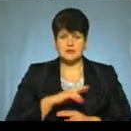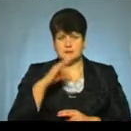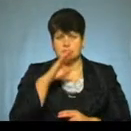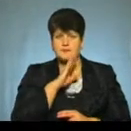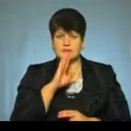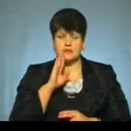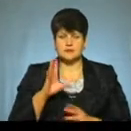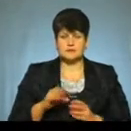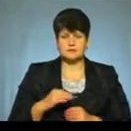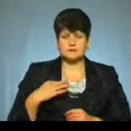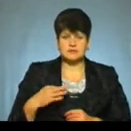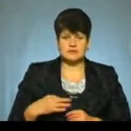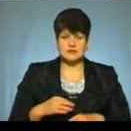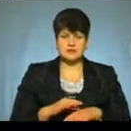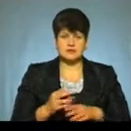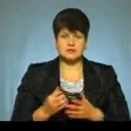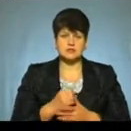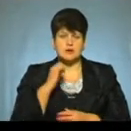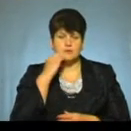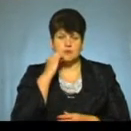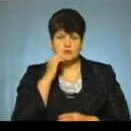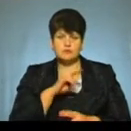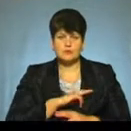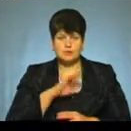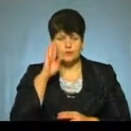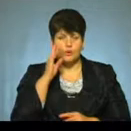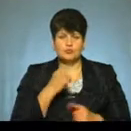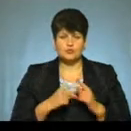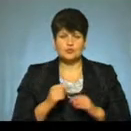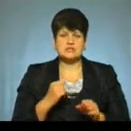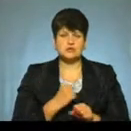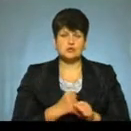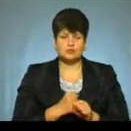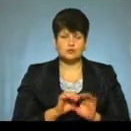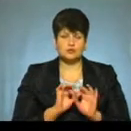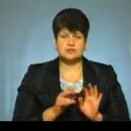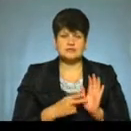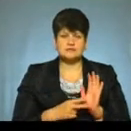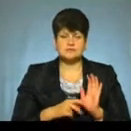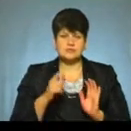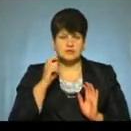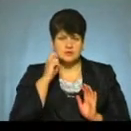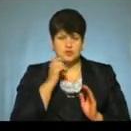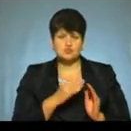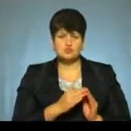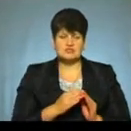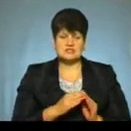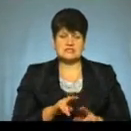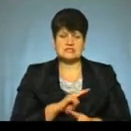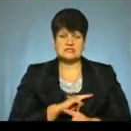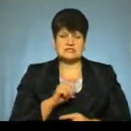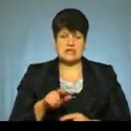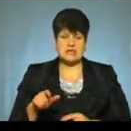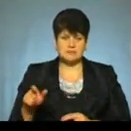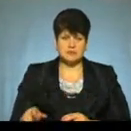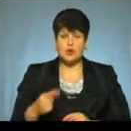Тіла родичів виявила бабуся померлого хлопчика, коли повернулася з роботи, розповідає 70-річний Василь Власюк, сусід загиблих. Чоловік